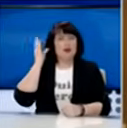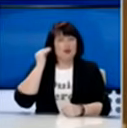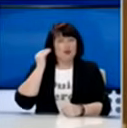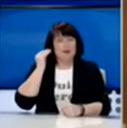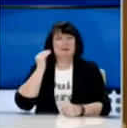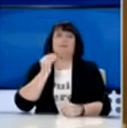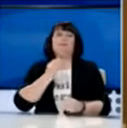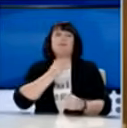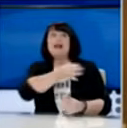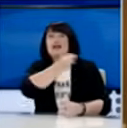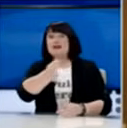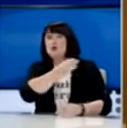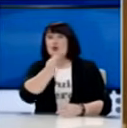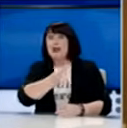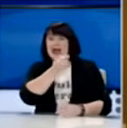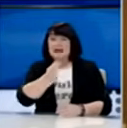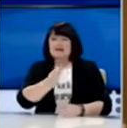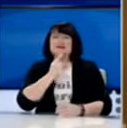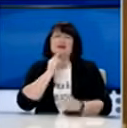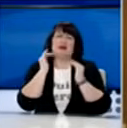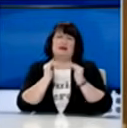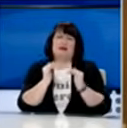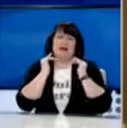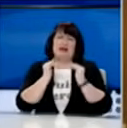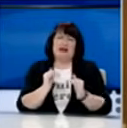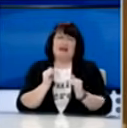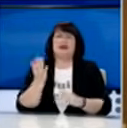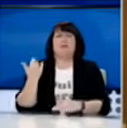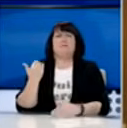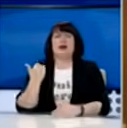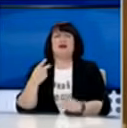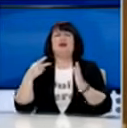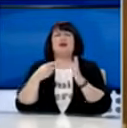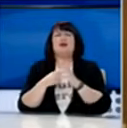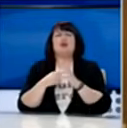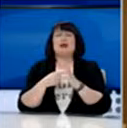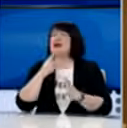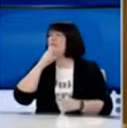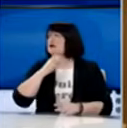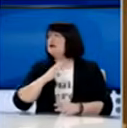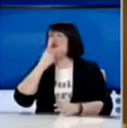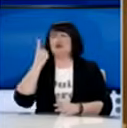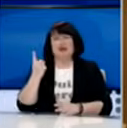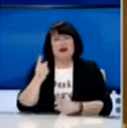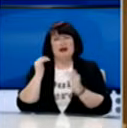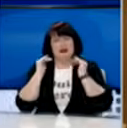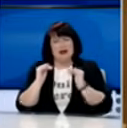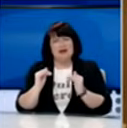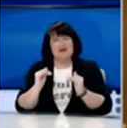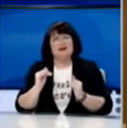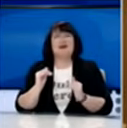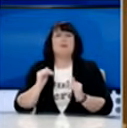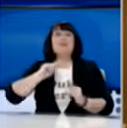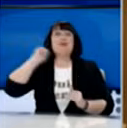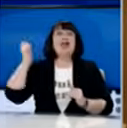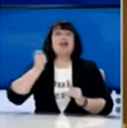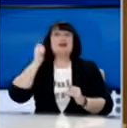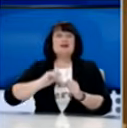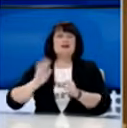να λέτε αυτά που λέτε, τα ίδια δηλαδή που είπατε το 2021 μετά την εθνική